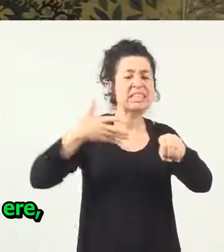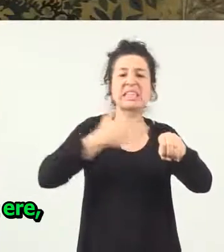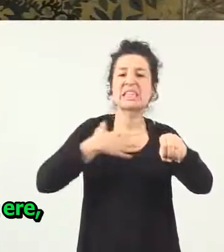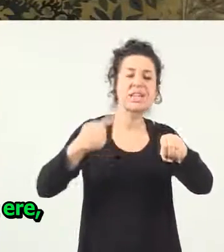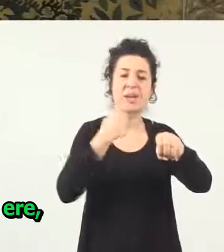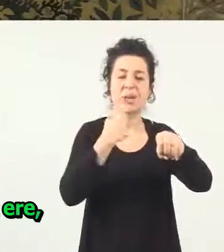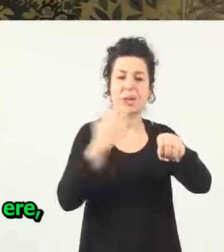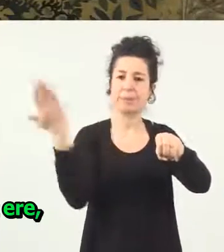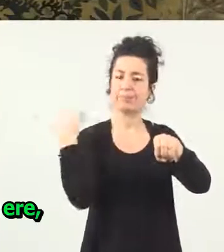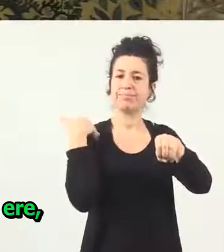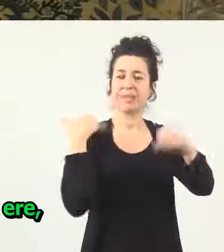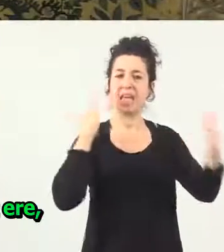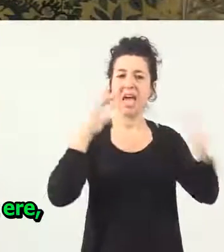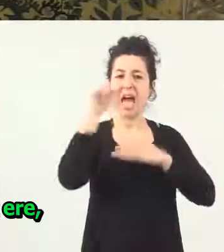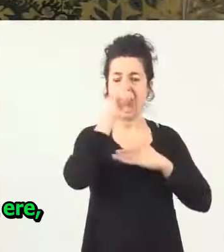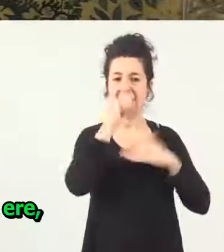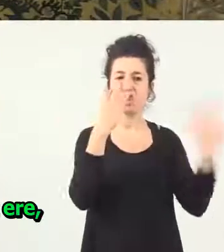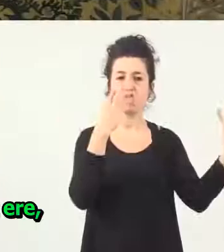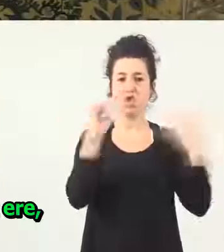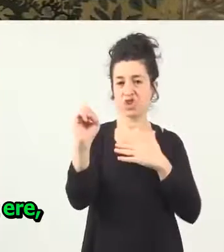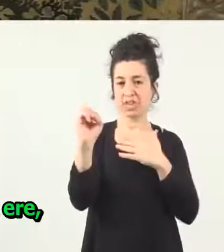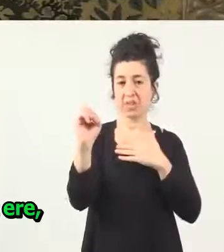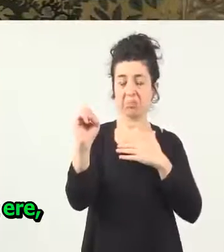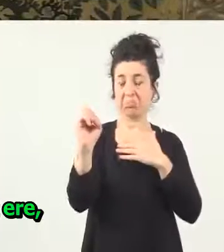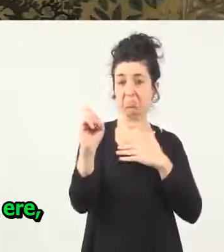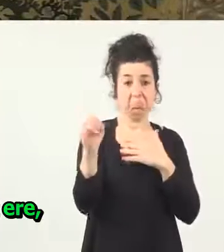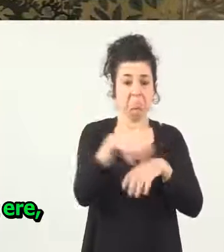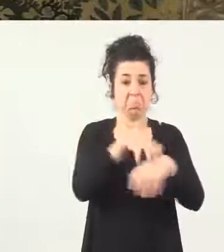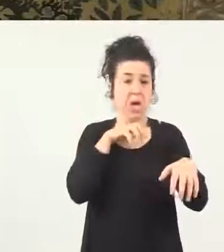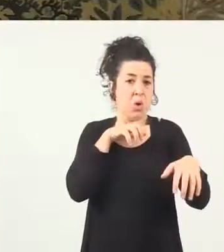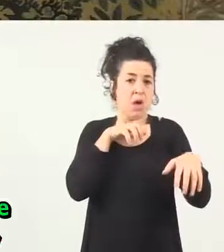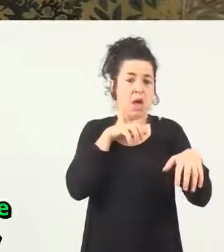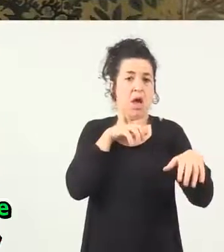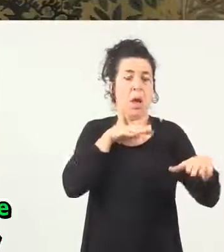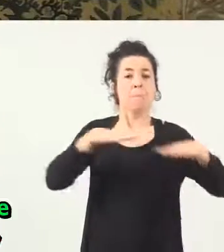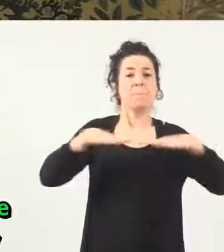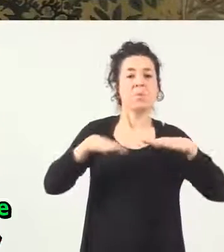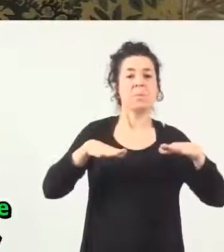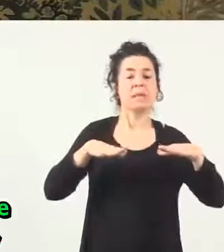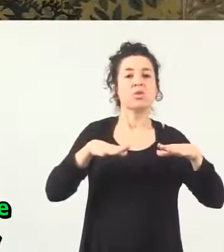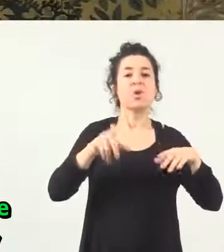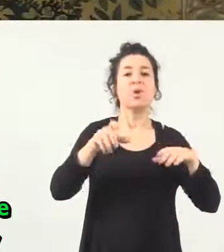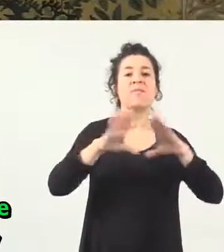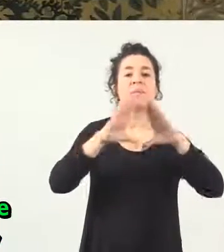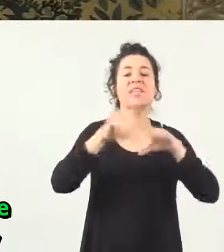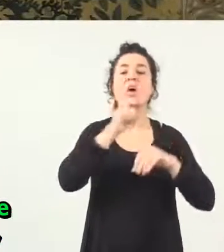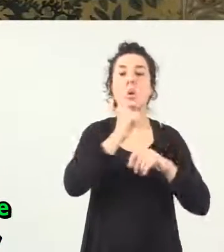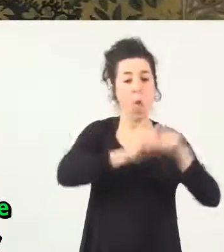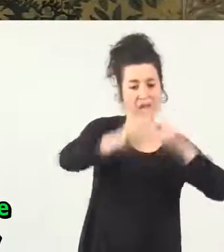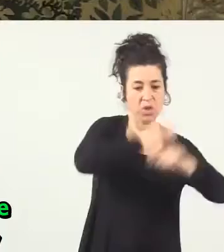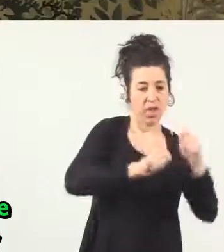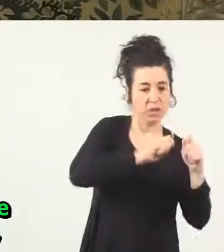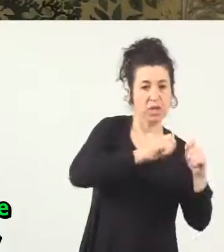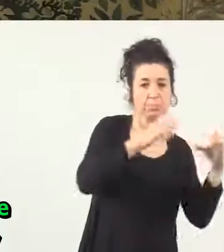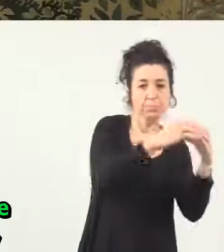80. hamarkadan batez ere mugimendua ziren elkarte feministak eta gaur egun elkartetatik aparte,